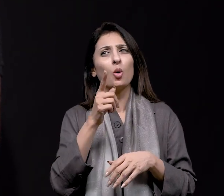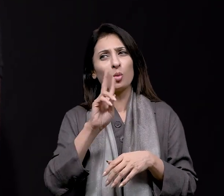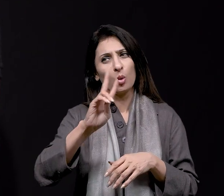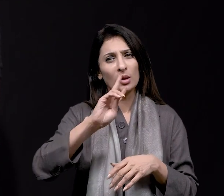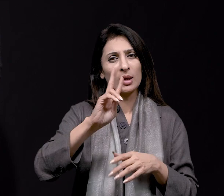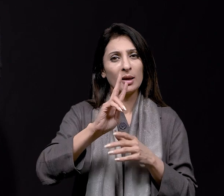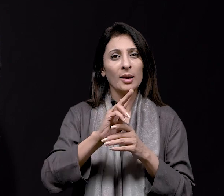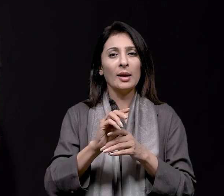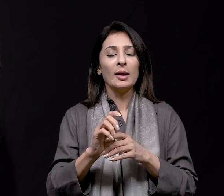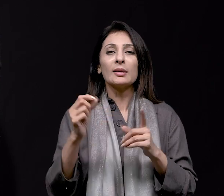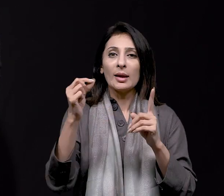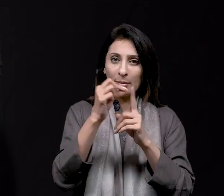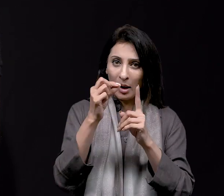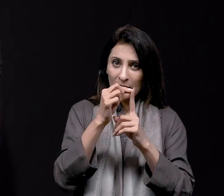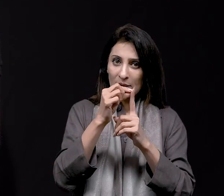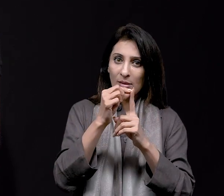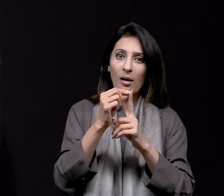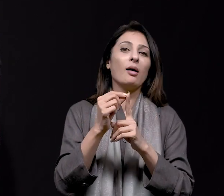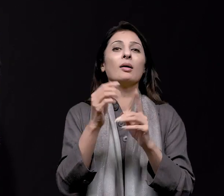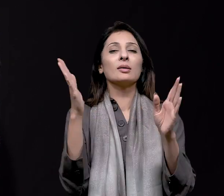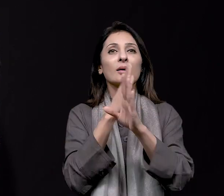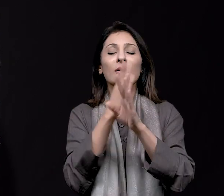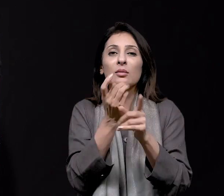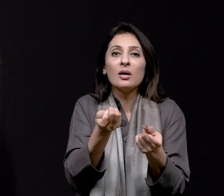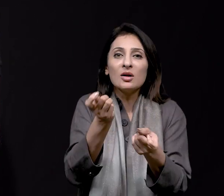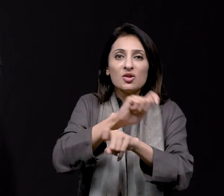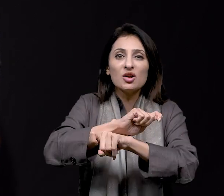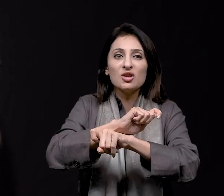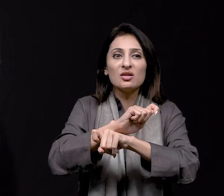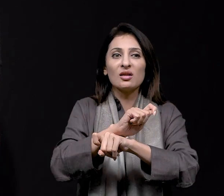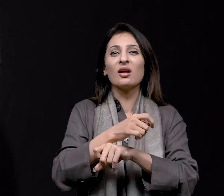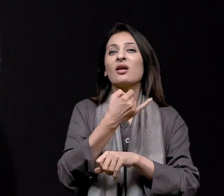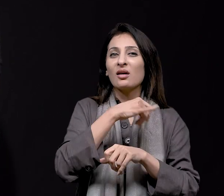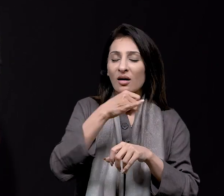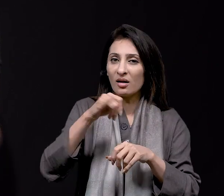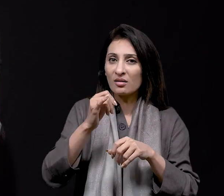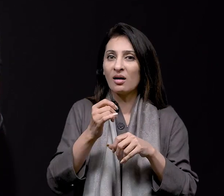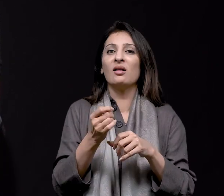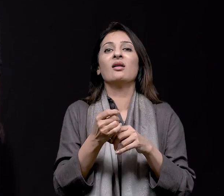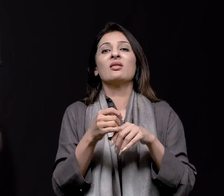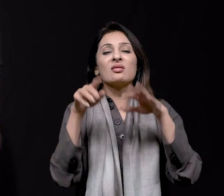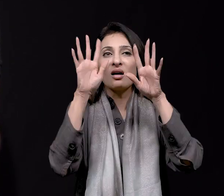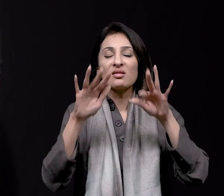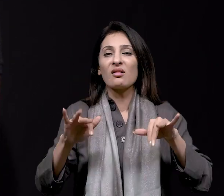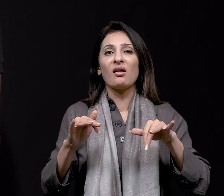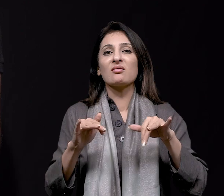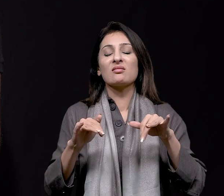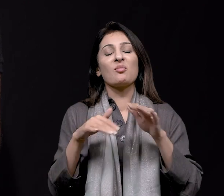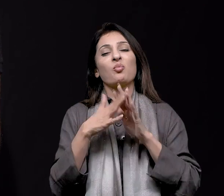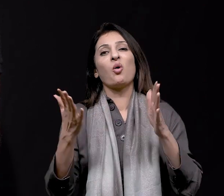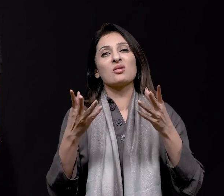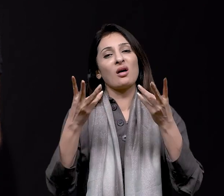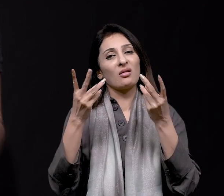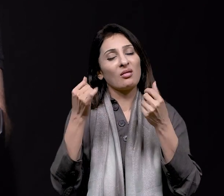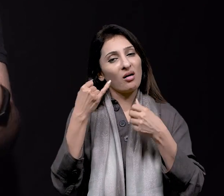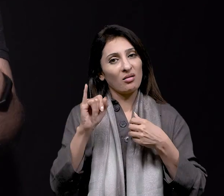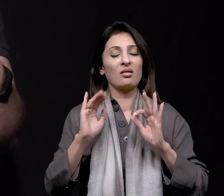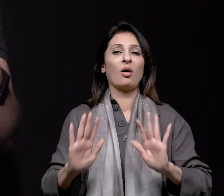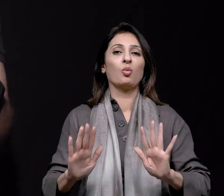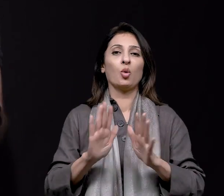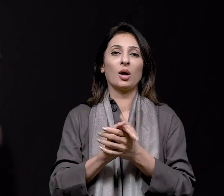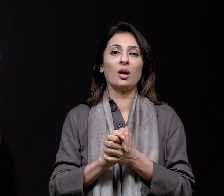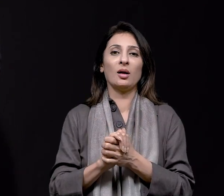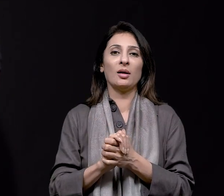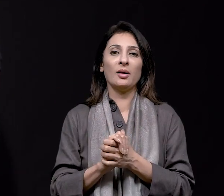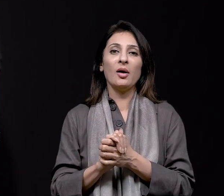سے سنتے ہیں کہ پاکستان کلائمیٹ چینج کے مضر اثرات سے متاثر ہوتا ہے۔ وی آر مور ونربل ٹو کلائمیٹ چینج ایون اف وی